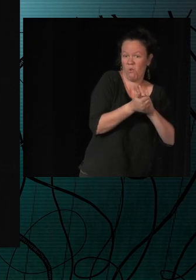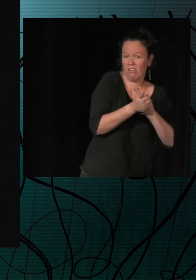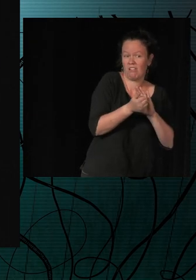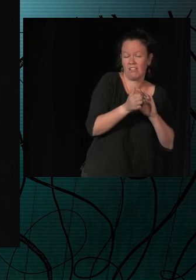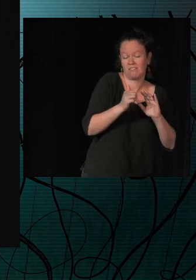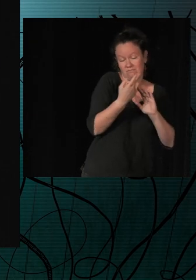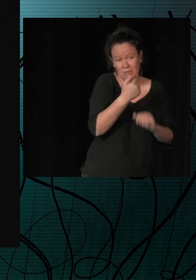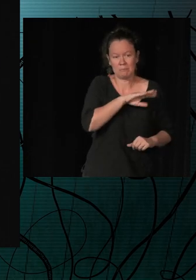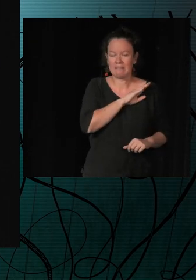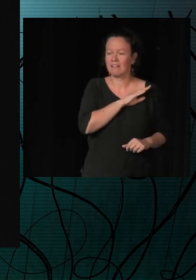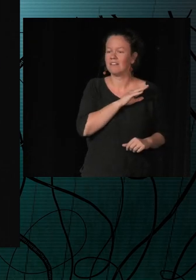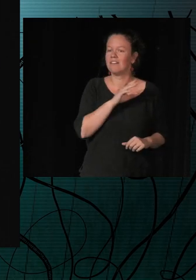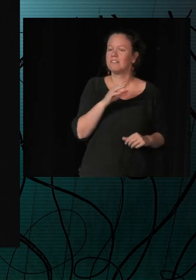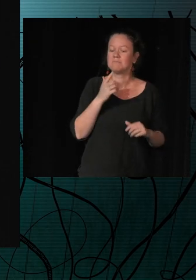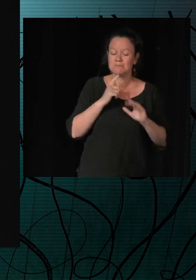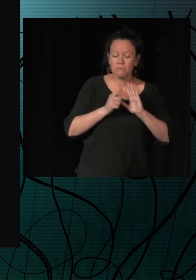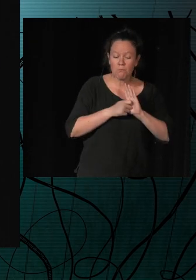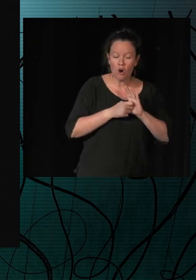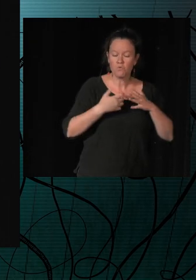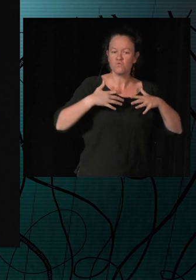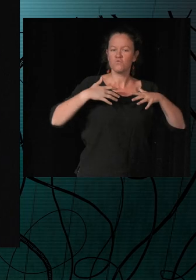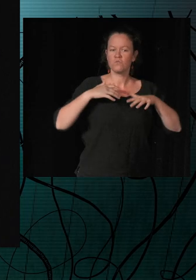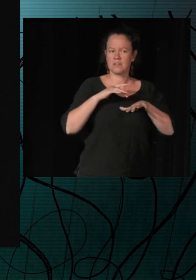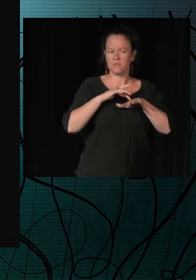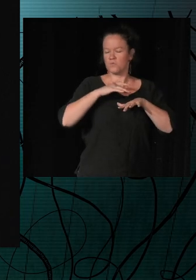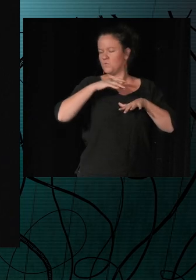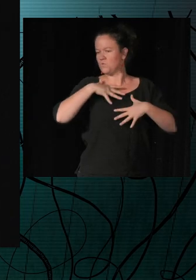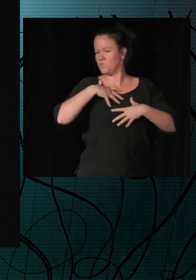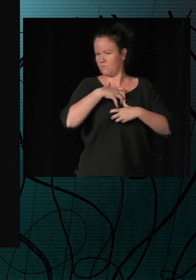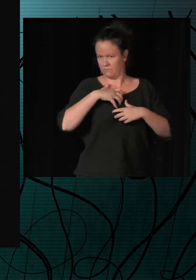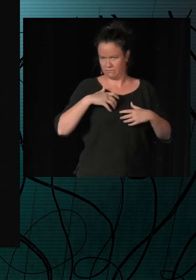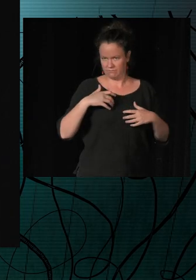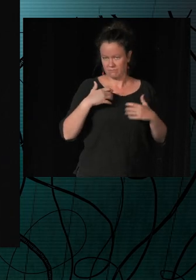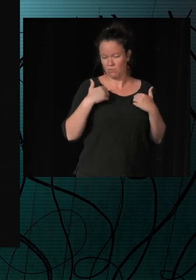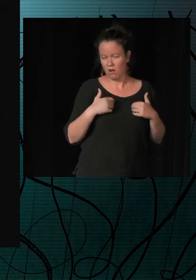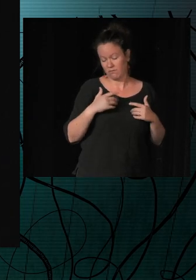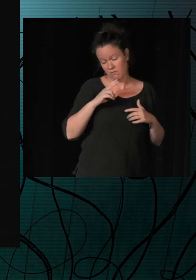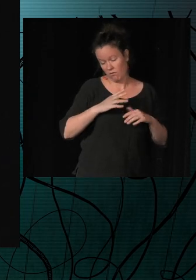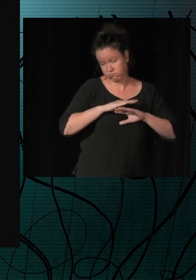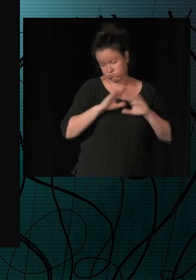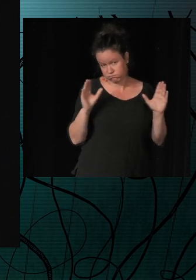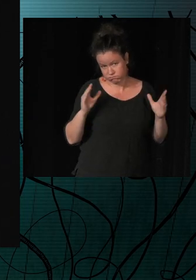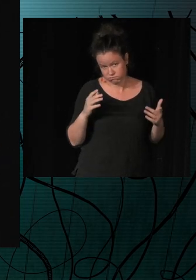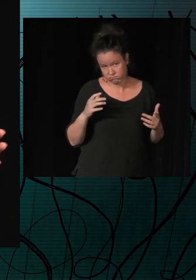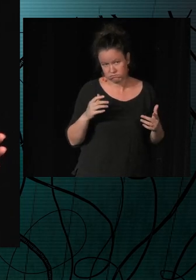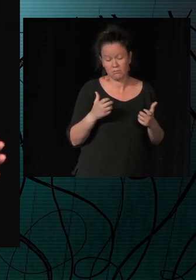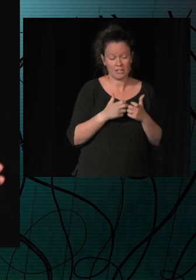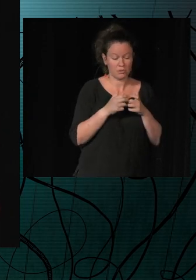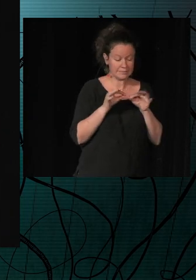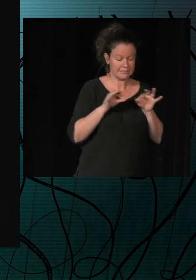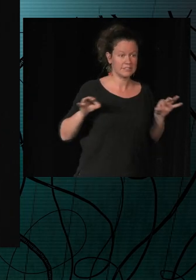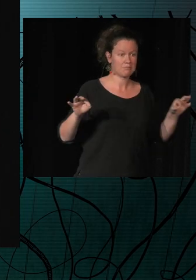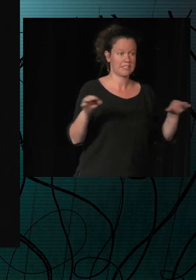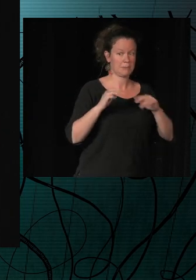euh encore une fois je le disais moi je suis assez réceptive c'est-à-dire que si d'un coup je suis dans un espèce d'endroit vide et qu' a je sais pas moi un bébé qui crie au